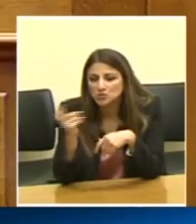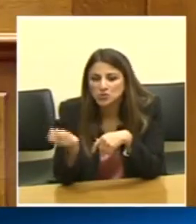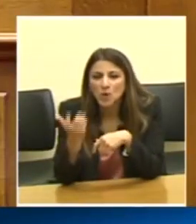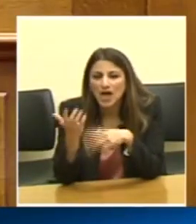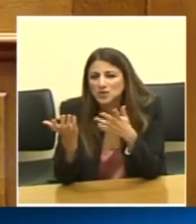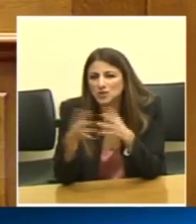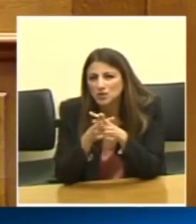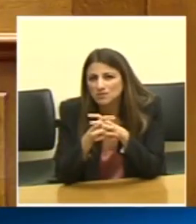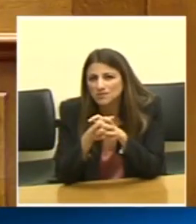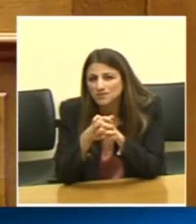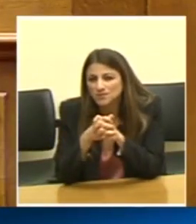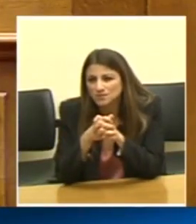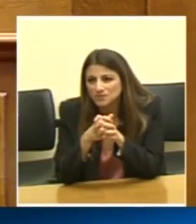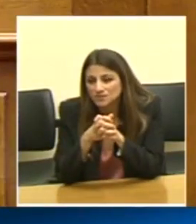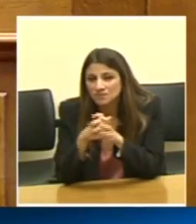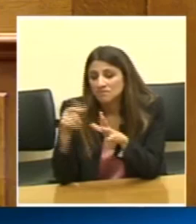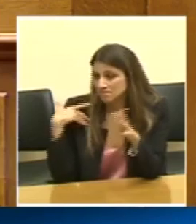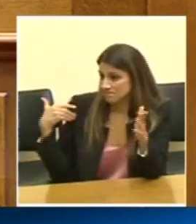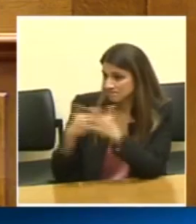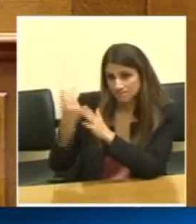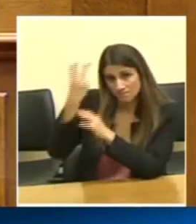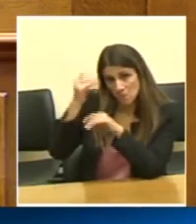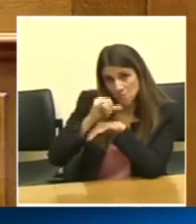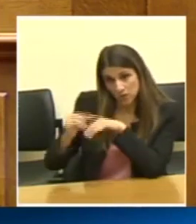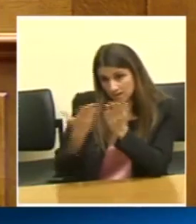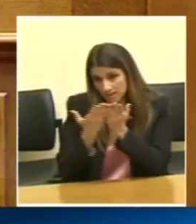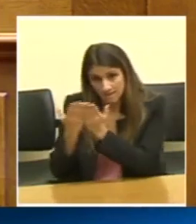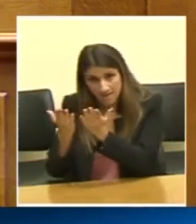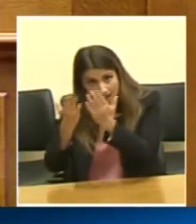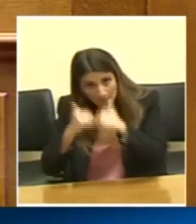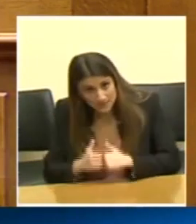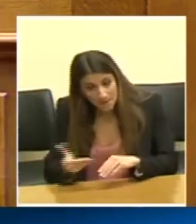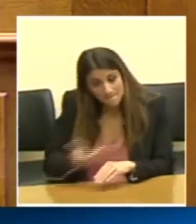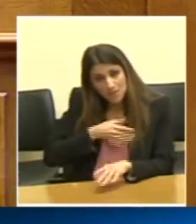τουλάχιστον δεν έχω κατηγορηθεί ότι είμαι και αδιάβαστος. Αυτό τουλάχιστον